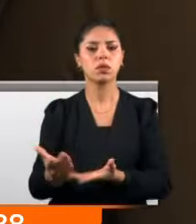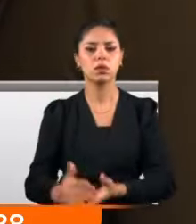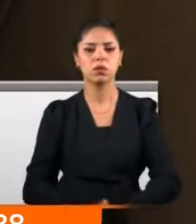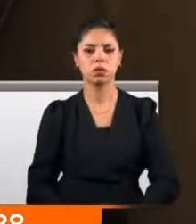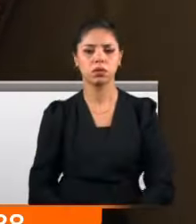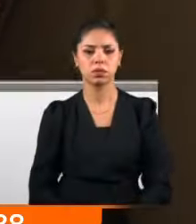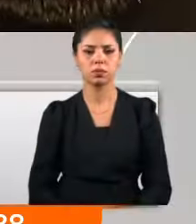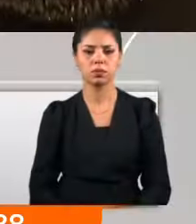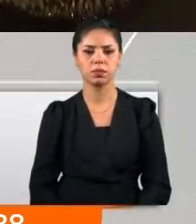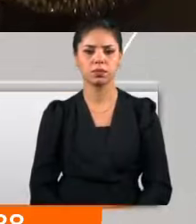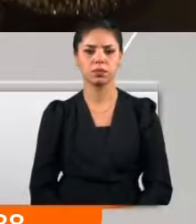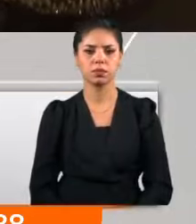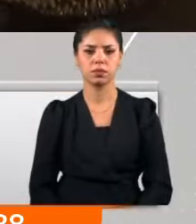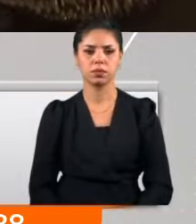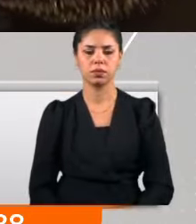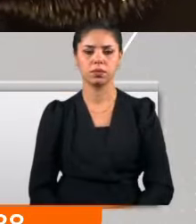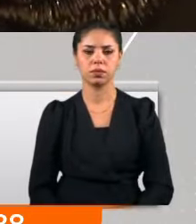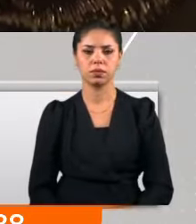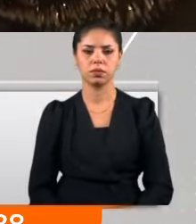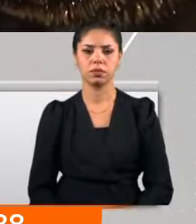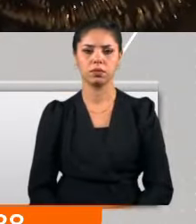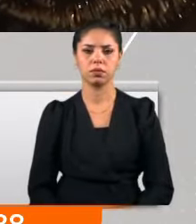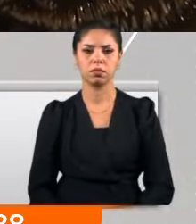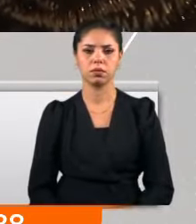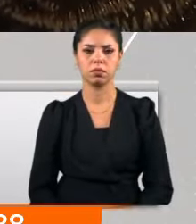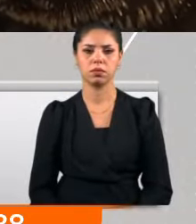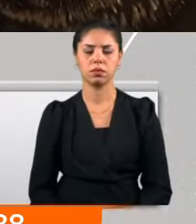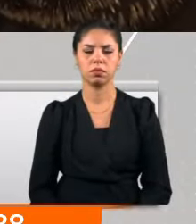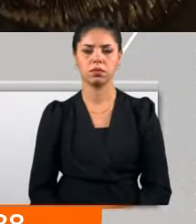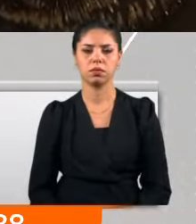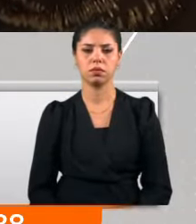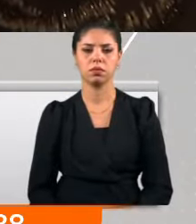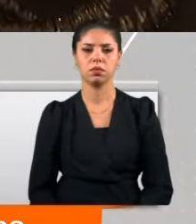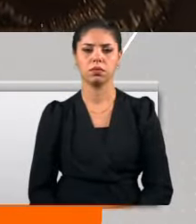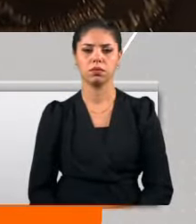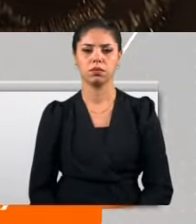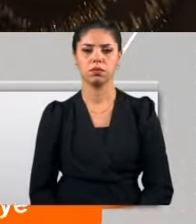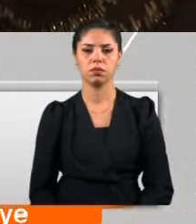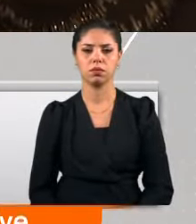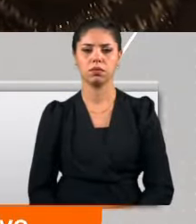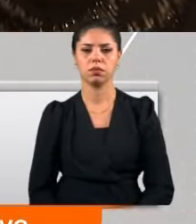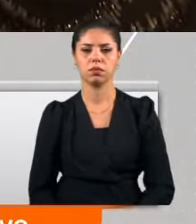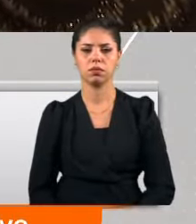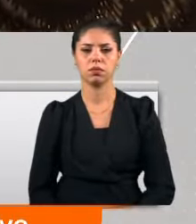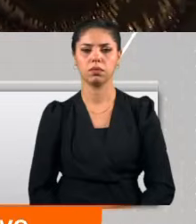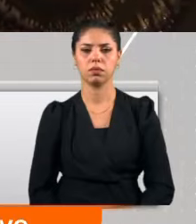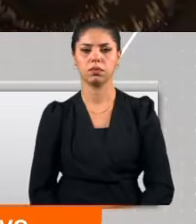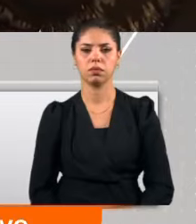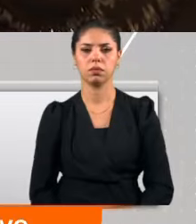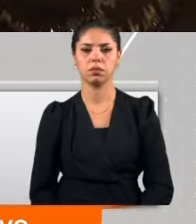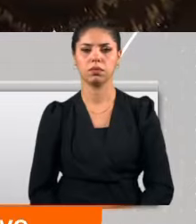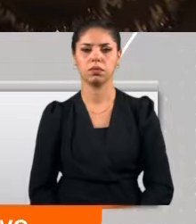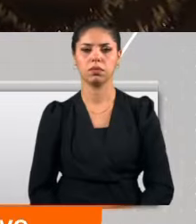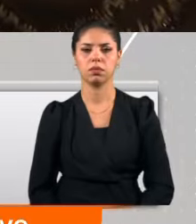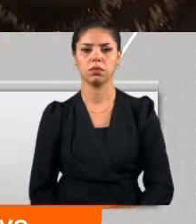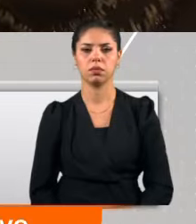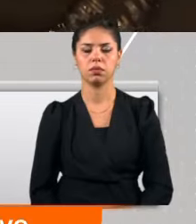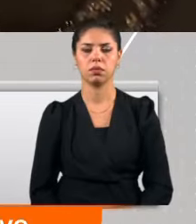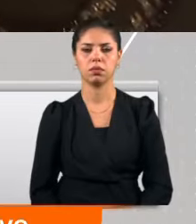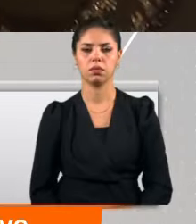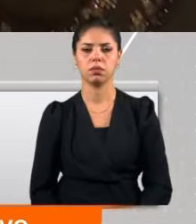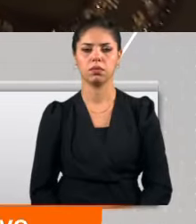bilinen tabirle baronlar olduğuna göre rahatsız olurlar yani. Bu kadar büyük bir ses getirmesi mutlaka onları rahatsız